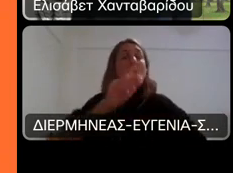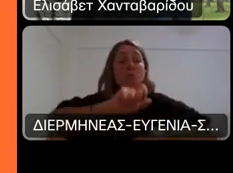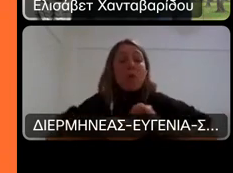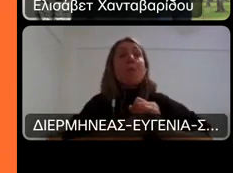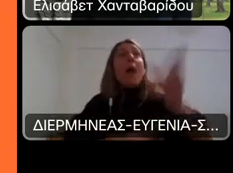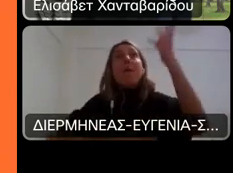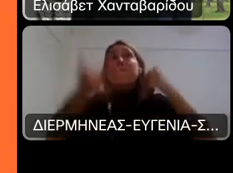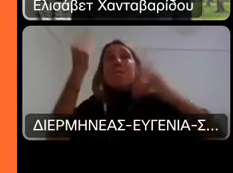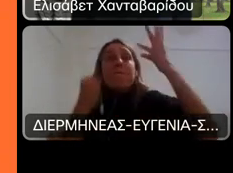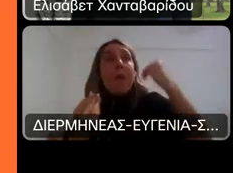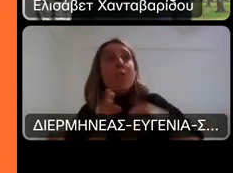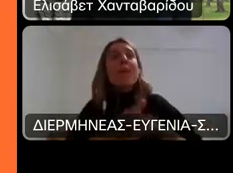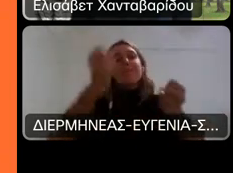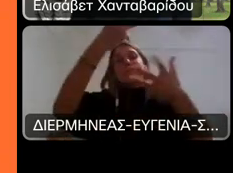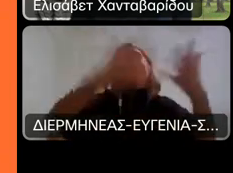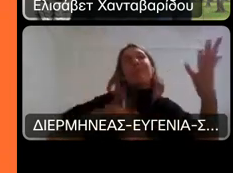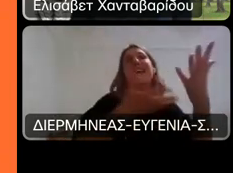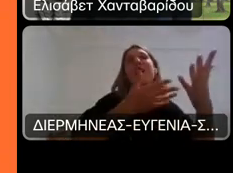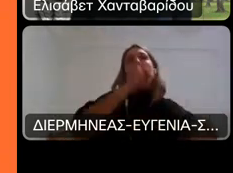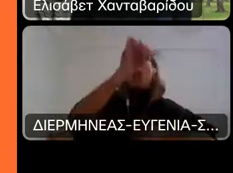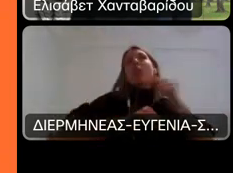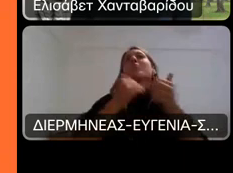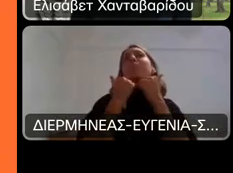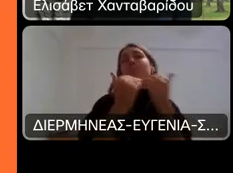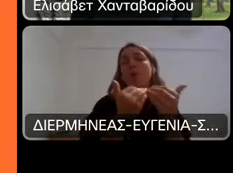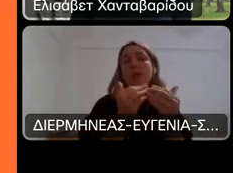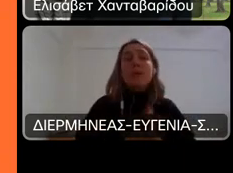ότι αλλάζουμε τους καταλόγους. Δεν βλέπω